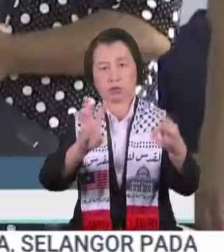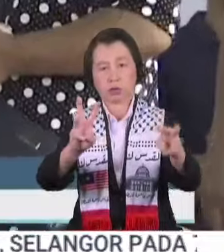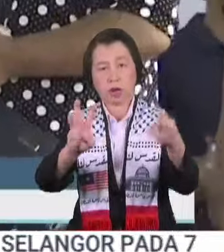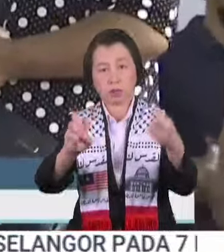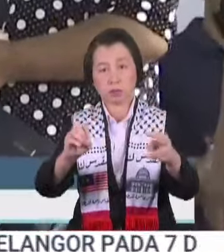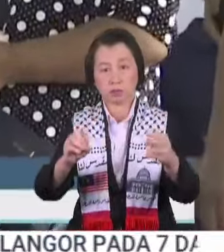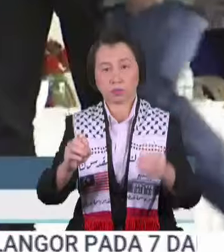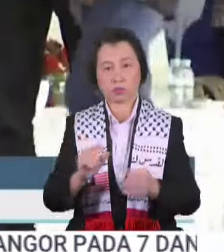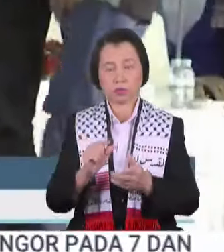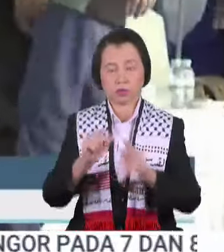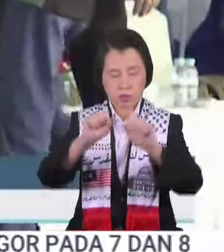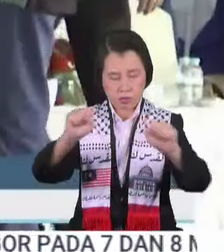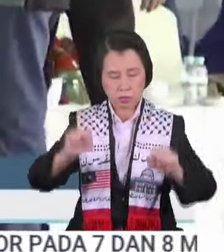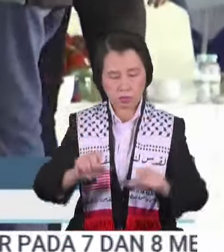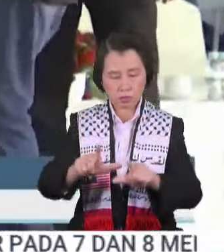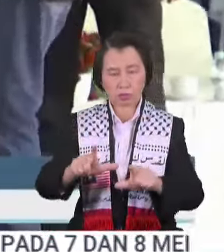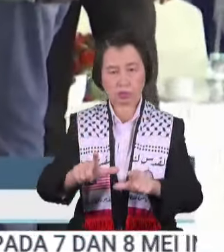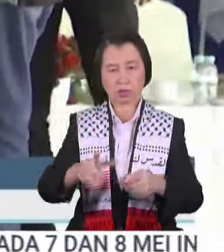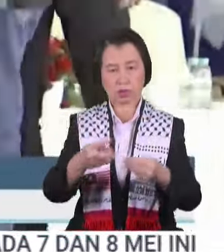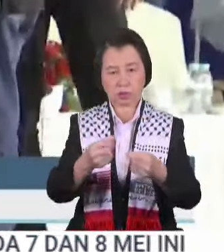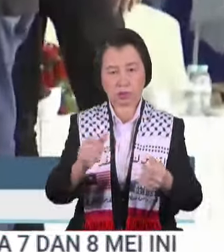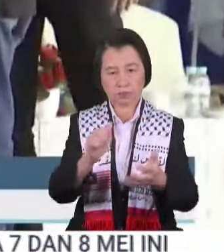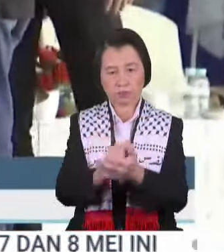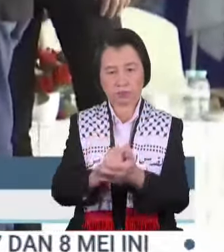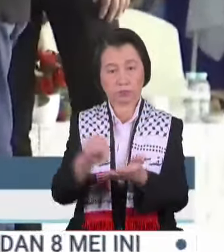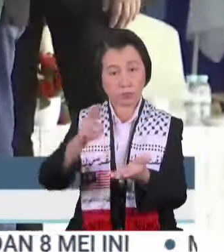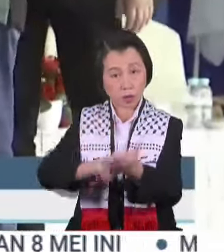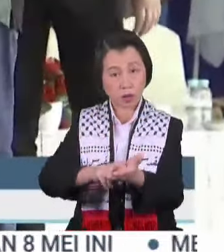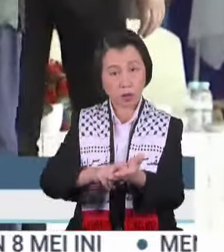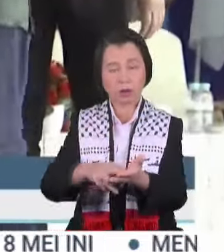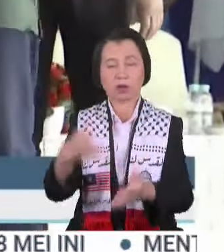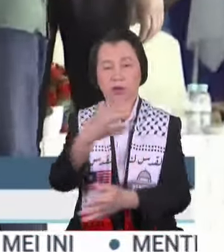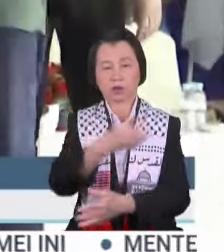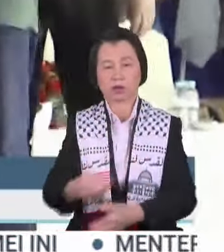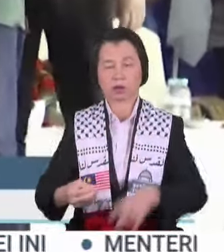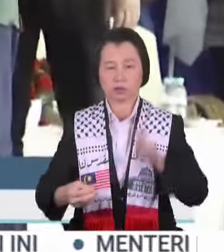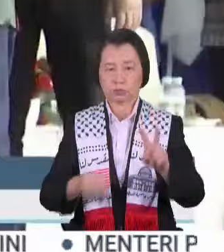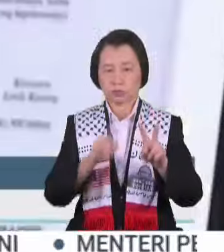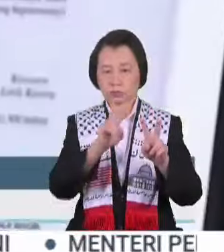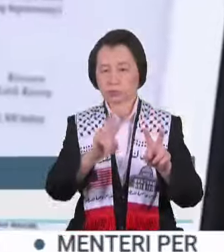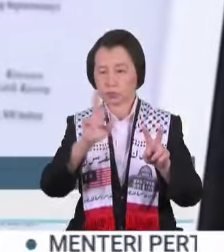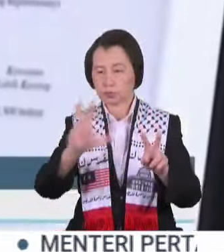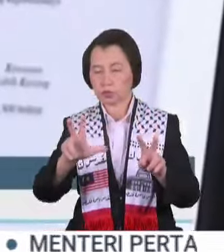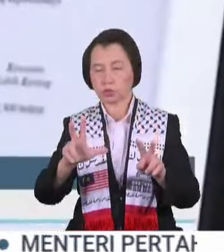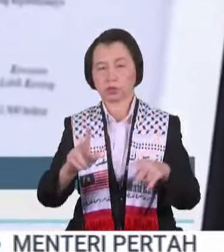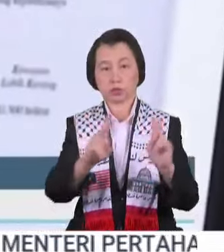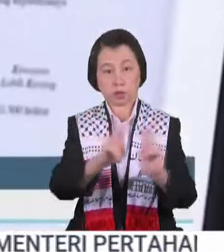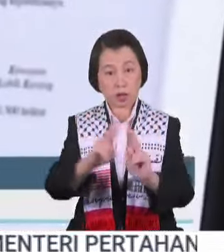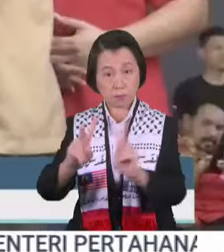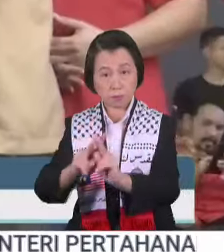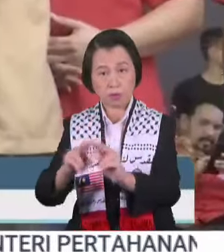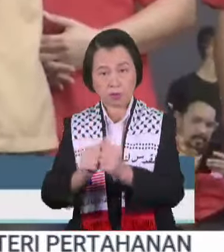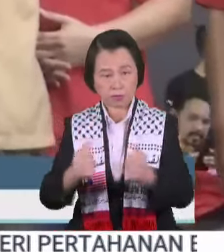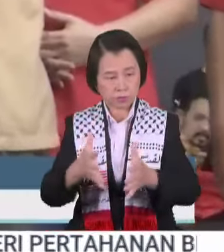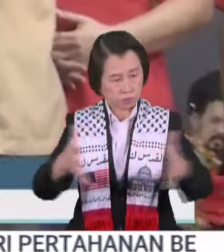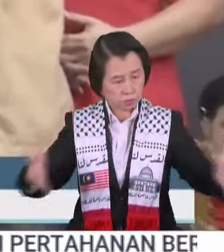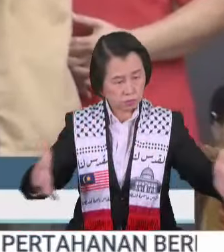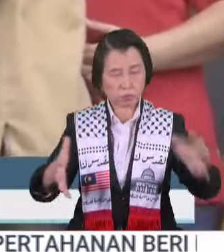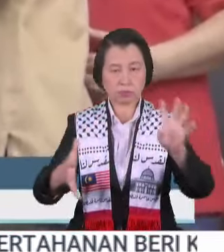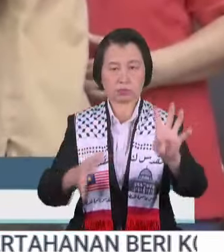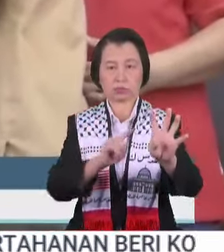16,760 gran native title dan field register. Selain itu, 223 buah kampung dengan keluasan